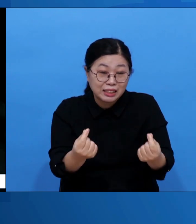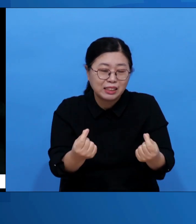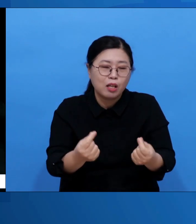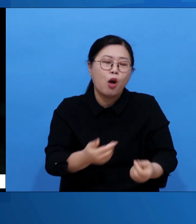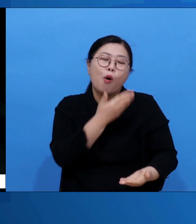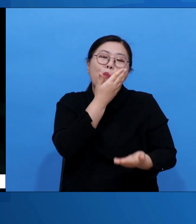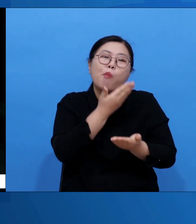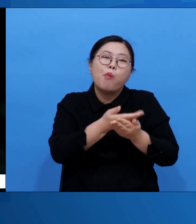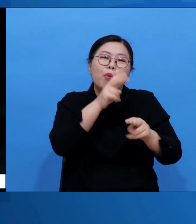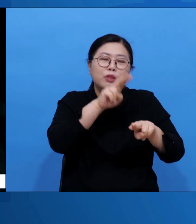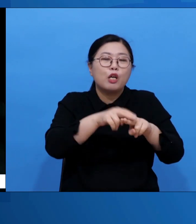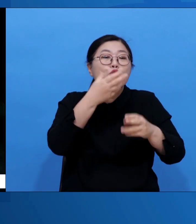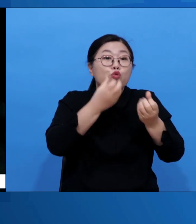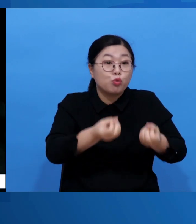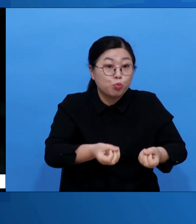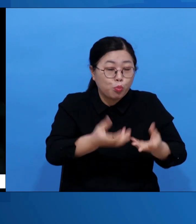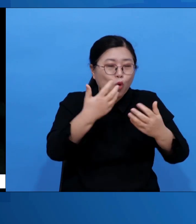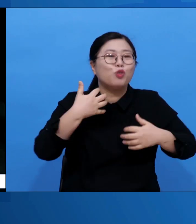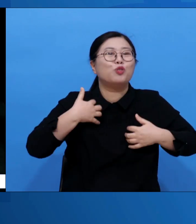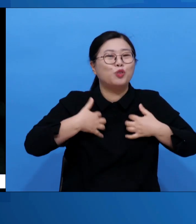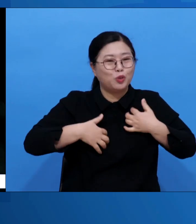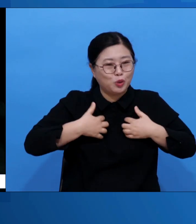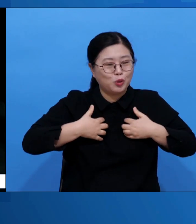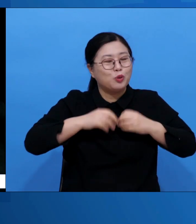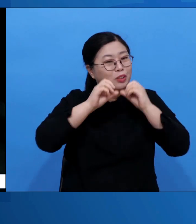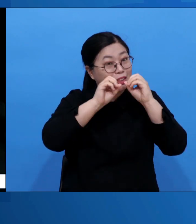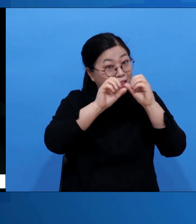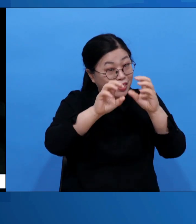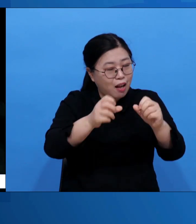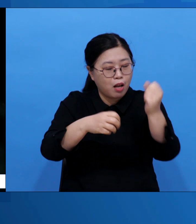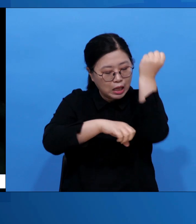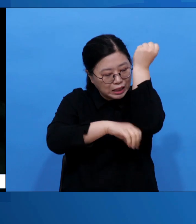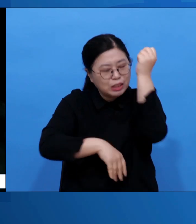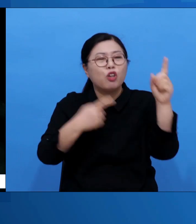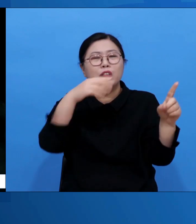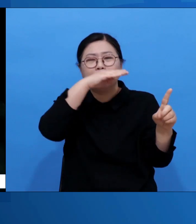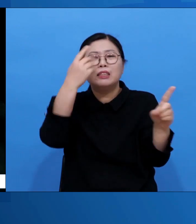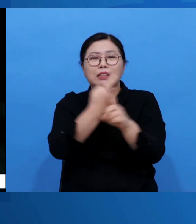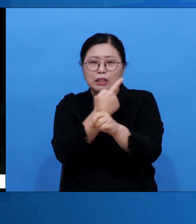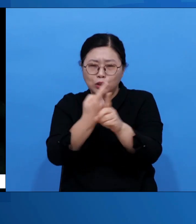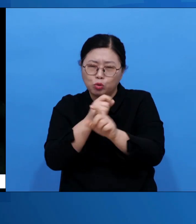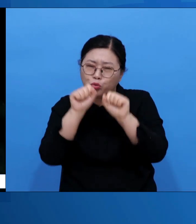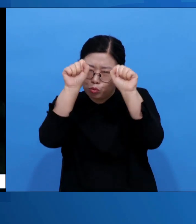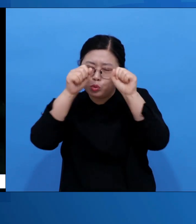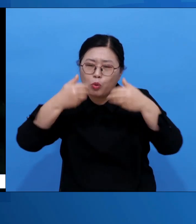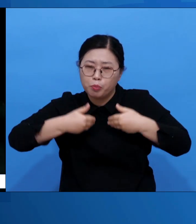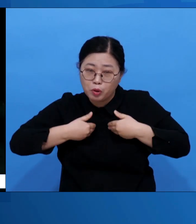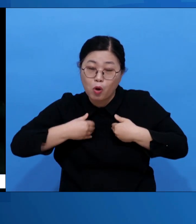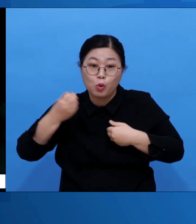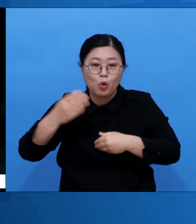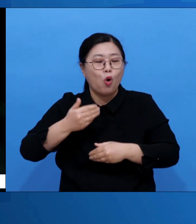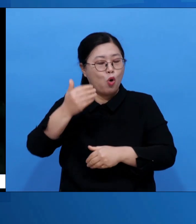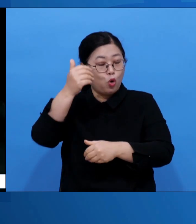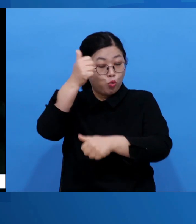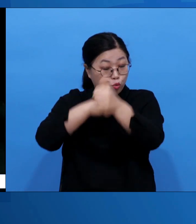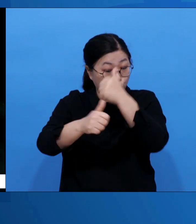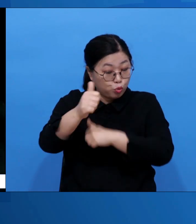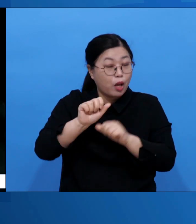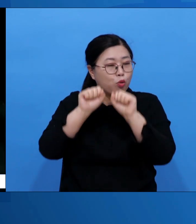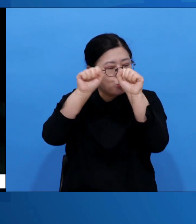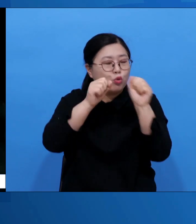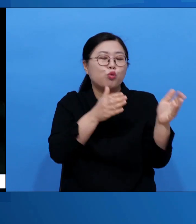누리며 전달하는 감람산 운동, 영적 근원을 치유하는 근원치유 운동, 미래 살리는 후대 운동을